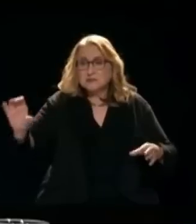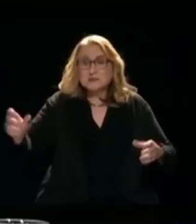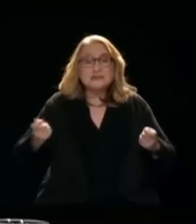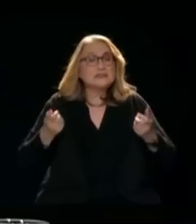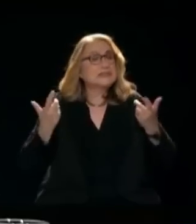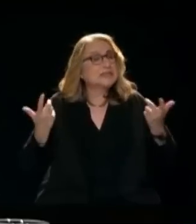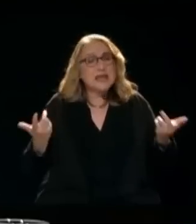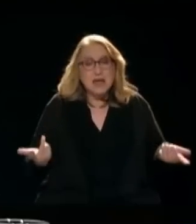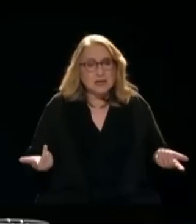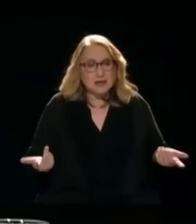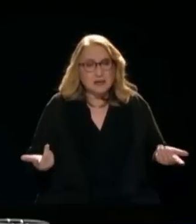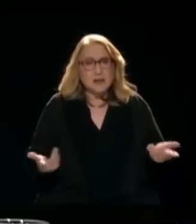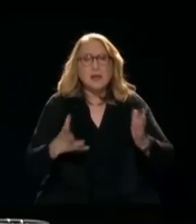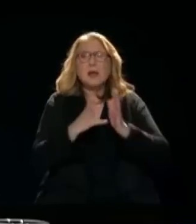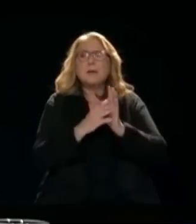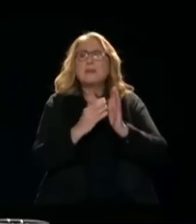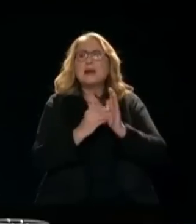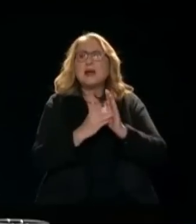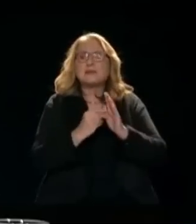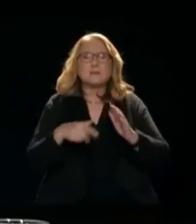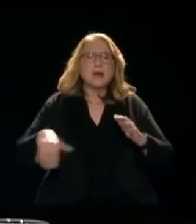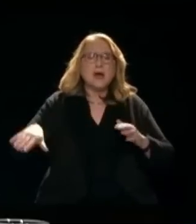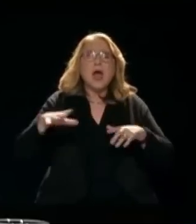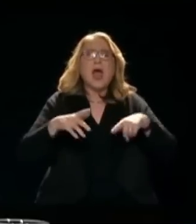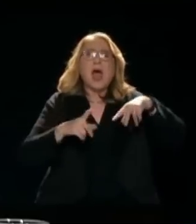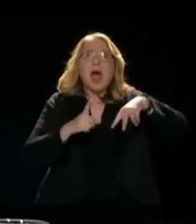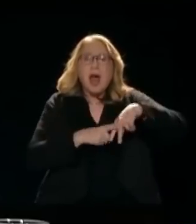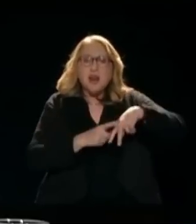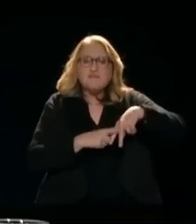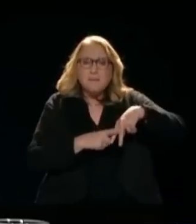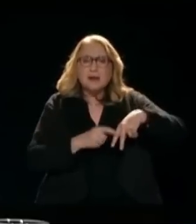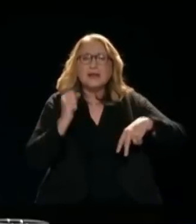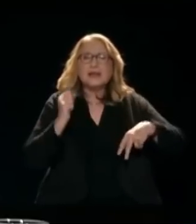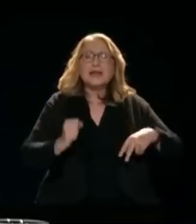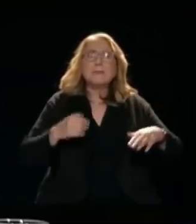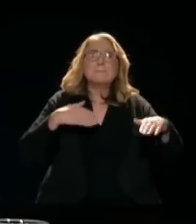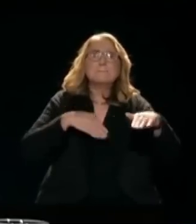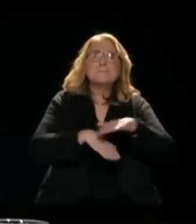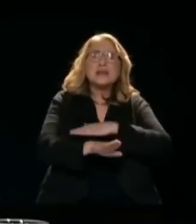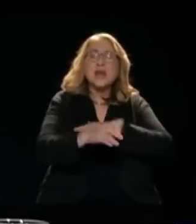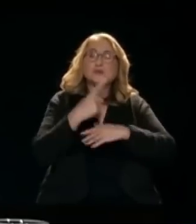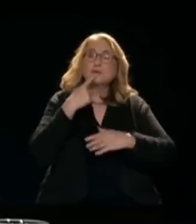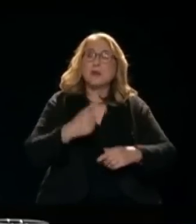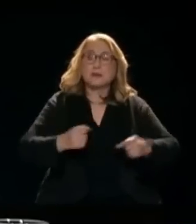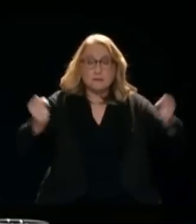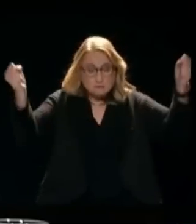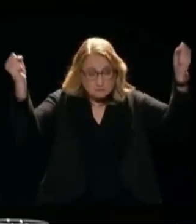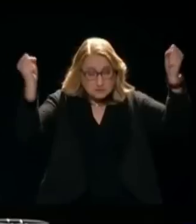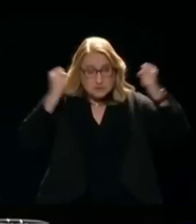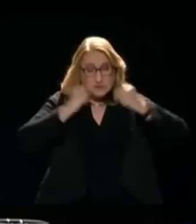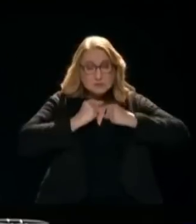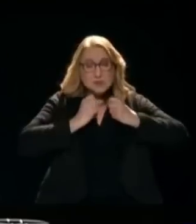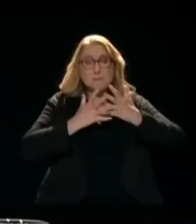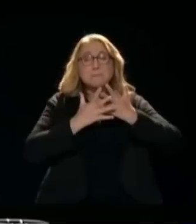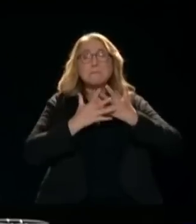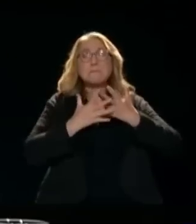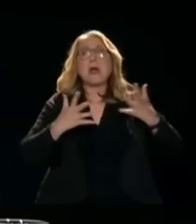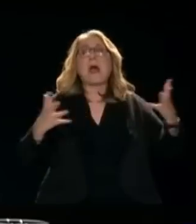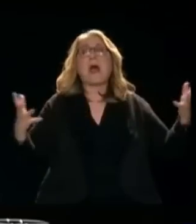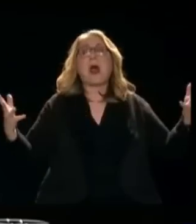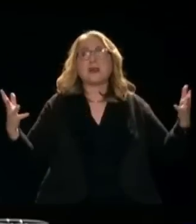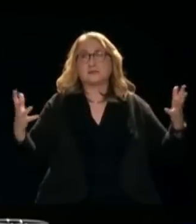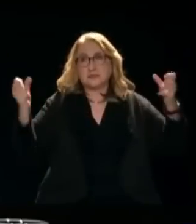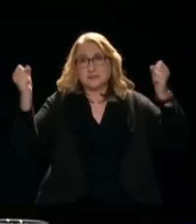παράδειγμα, η Alpha Bank και η Euro και η Πειραιός εμφανίζονται ως οι πλέον ζημιογόνες εταιρείες σε χίλιες